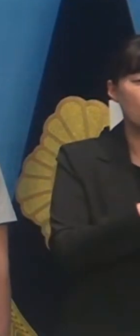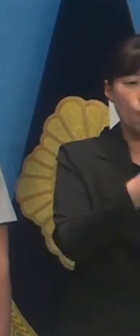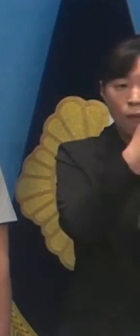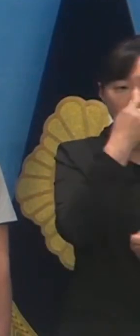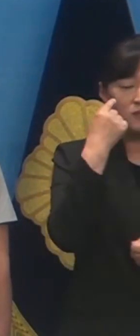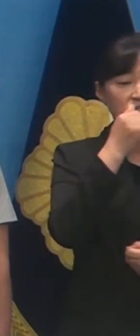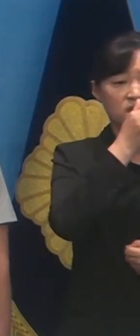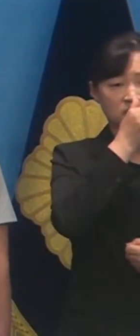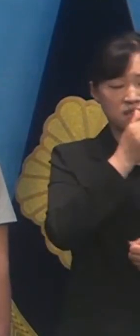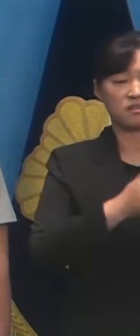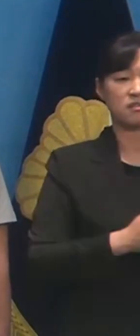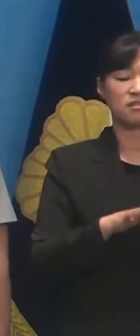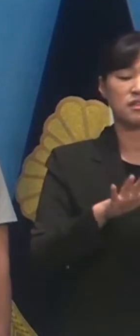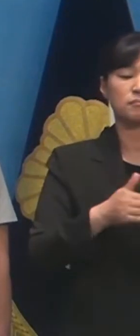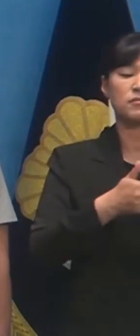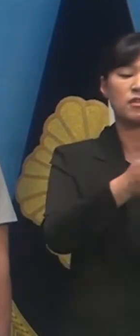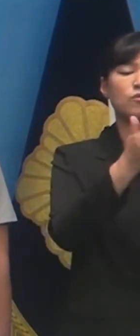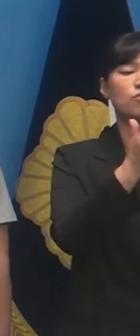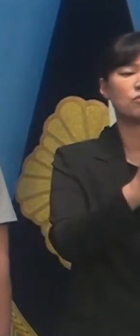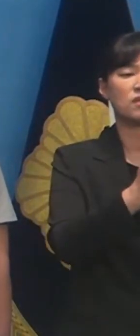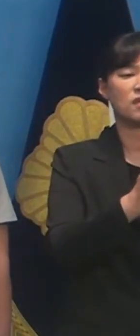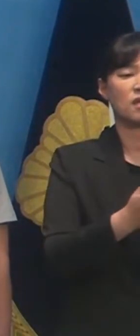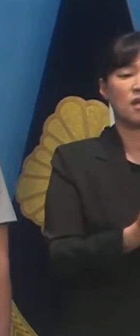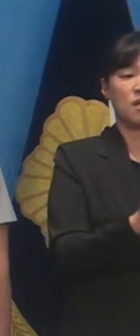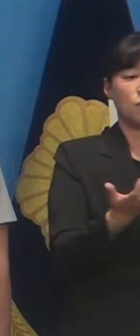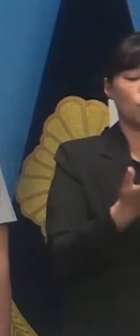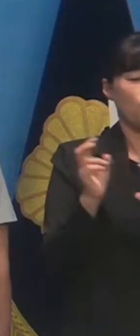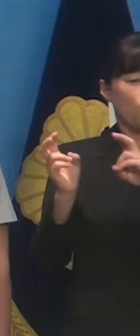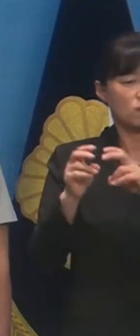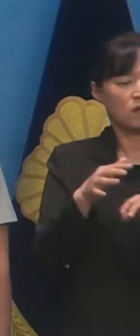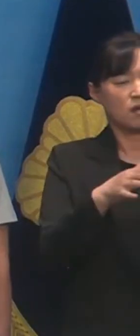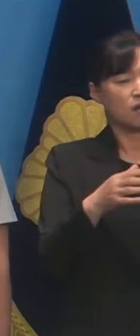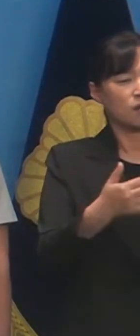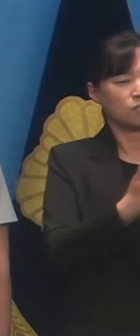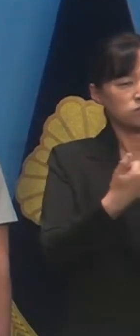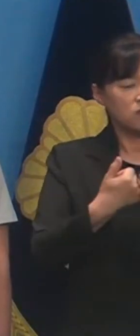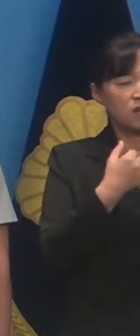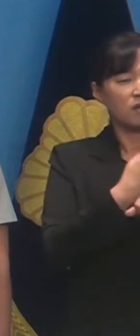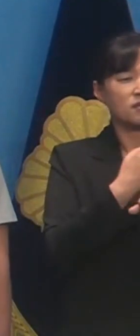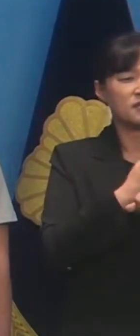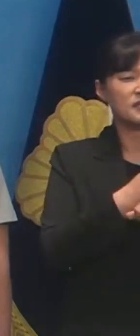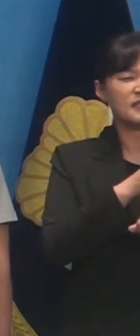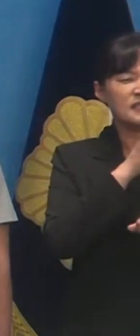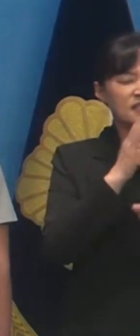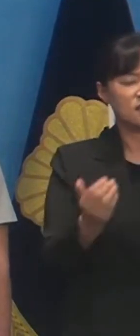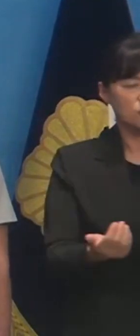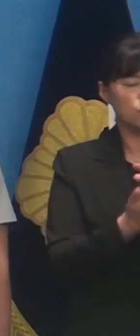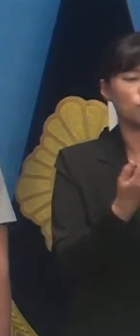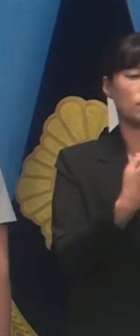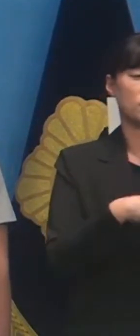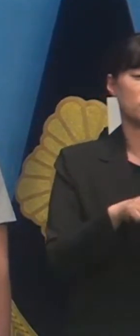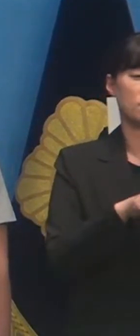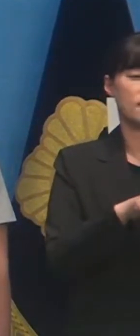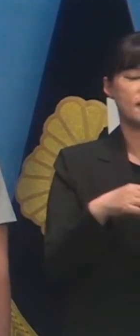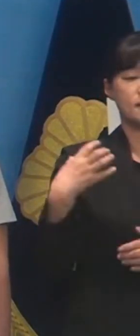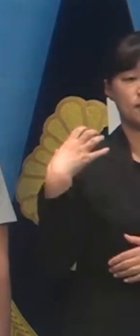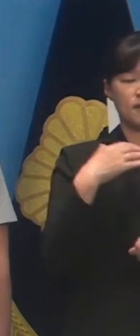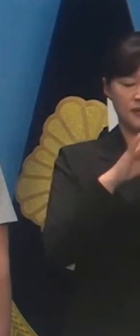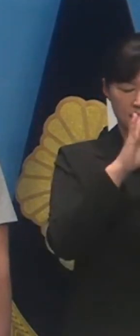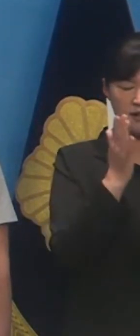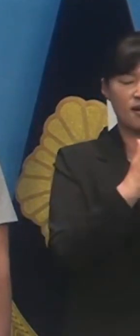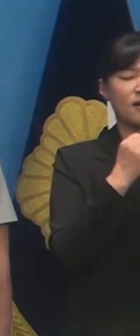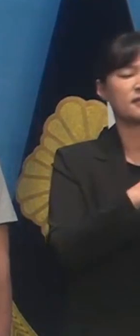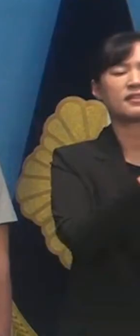검증하고 있는지 현재 진행 중인 노사간 교섭이 실질적인 성과로 이어질 수 있도록 중재 역할은 다하고